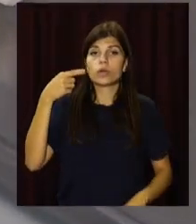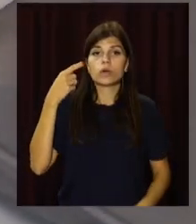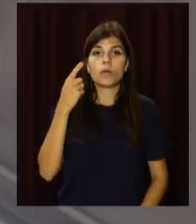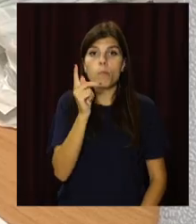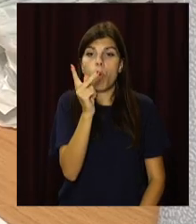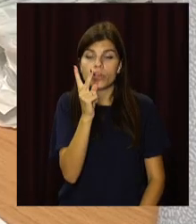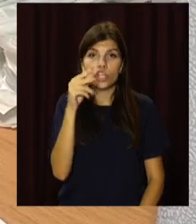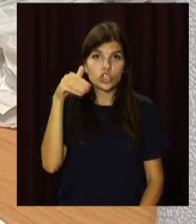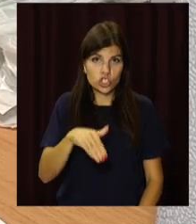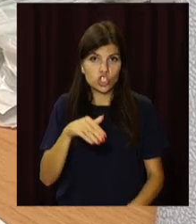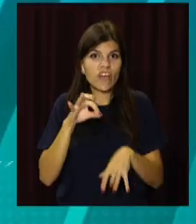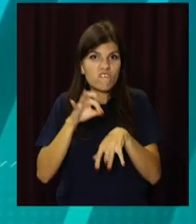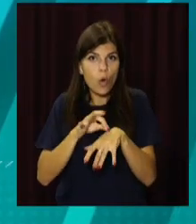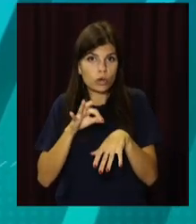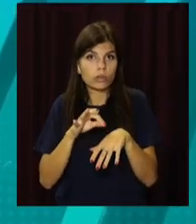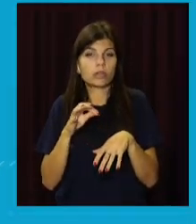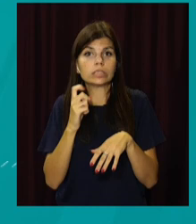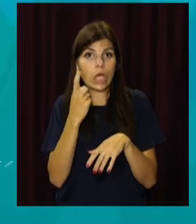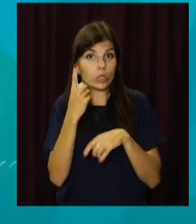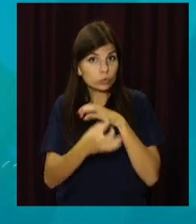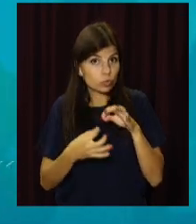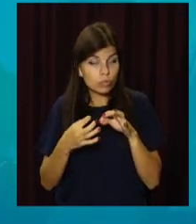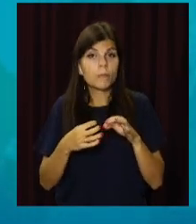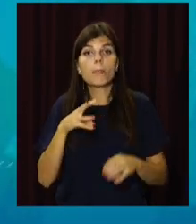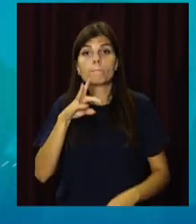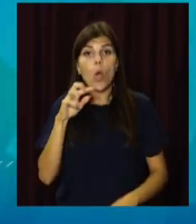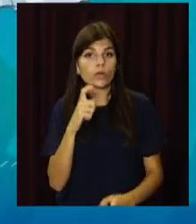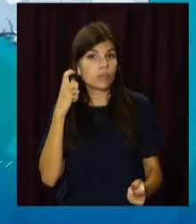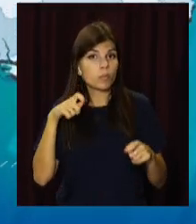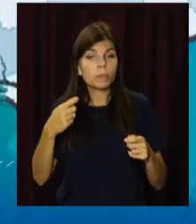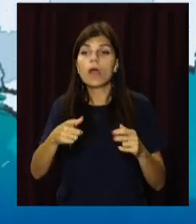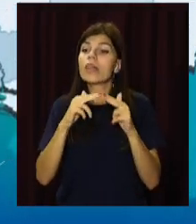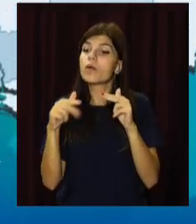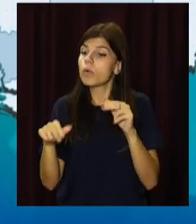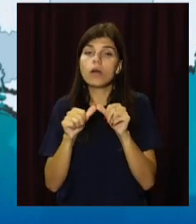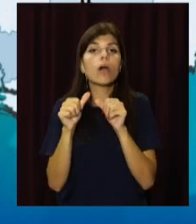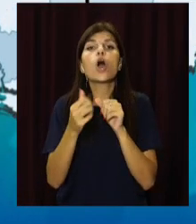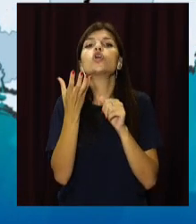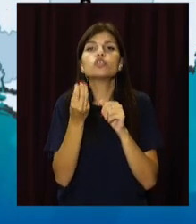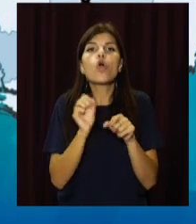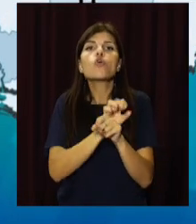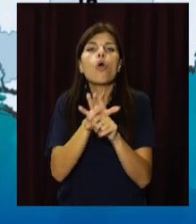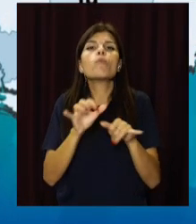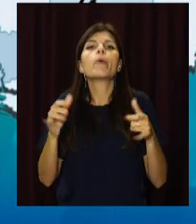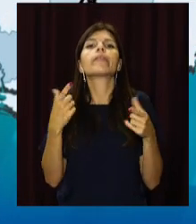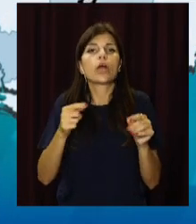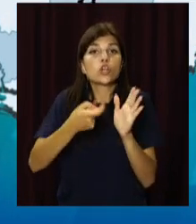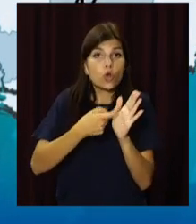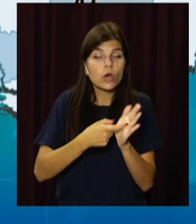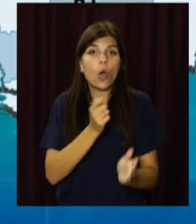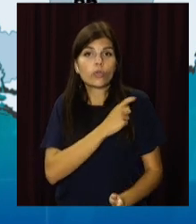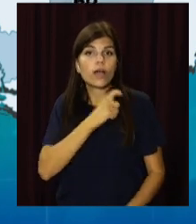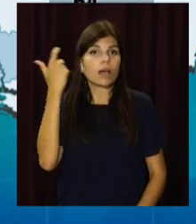1500 нових хворих. Такі дані наводить МОЗ. Крім Дніпропетровщини, серед лідерів з розповсюдження ковід – Донецька,